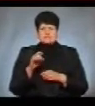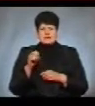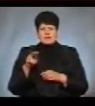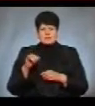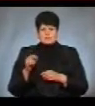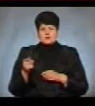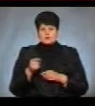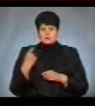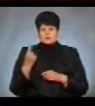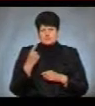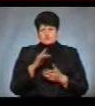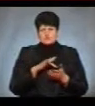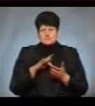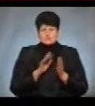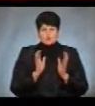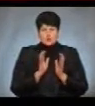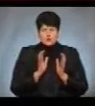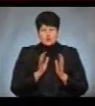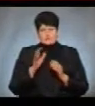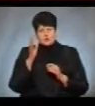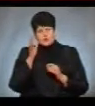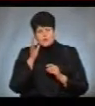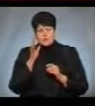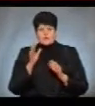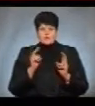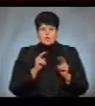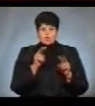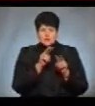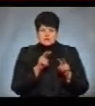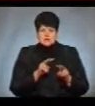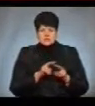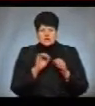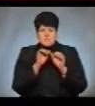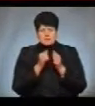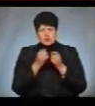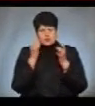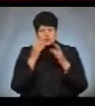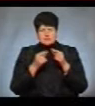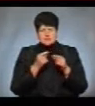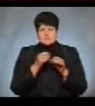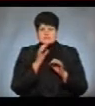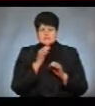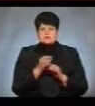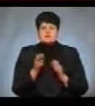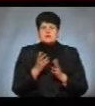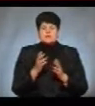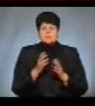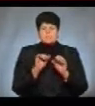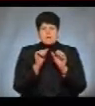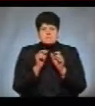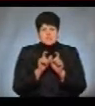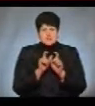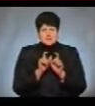співробітник Тернопільського обласного центру охорони та наукових досліджень пам'яток культурної спадщини, розповів нам про те, які пам'ятки на